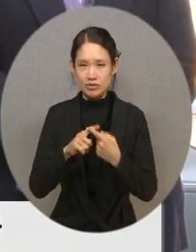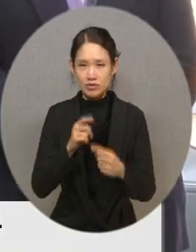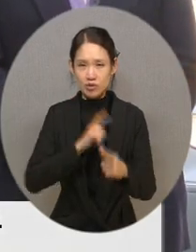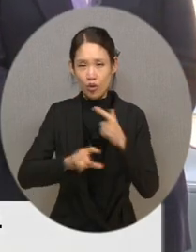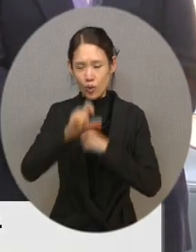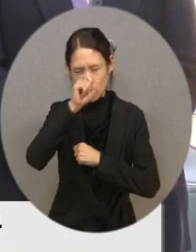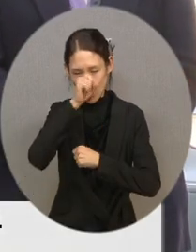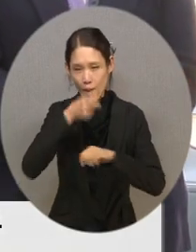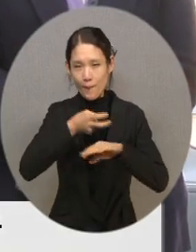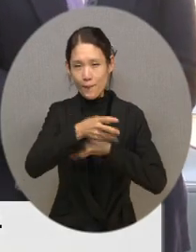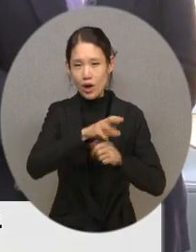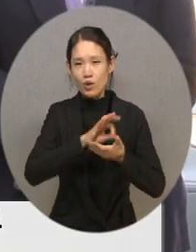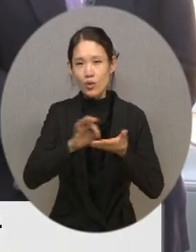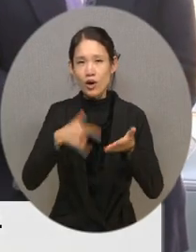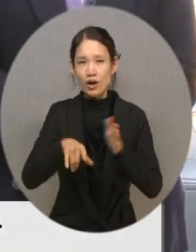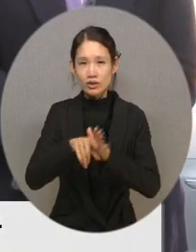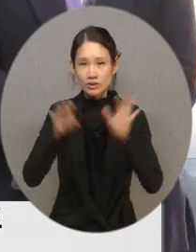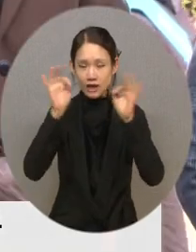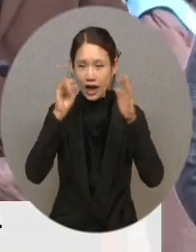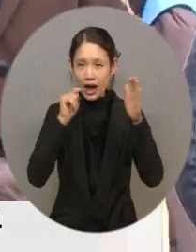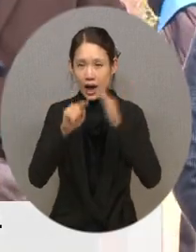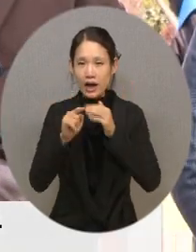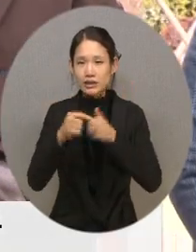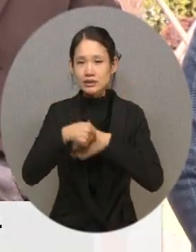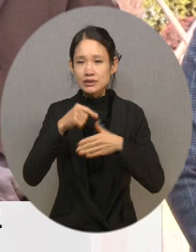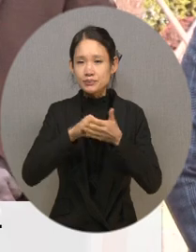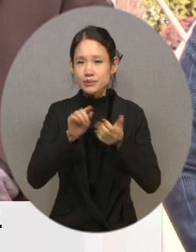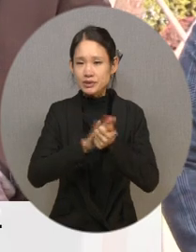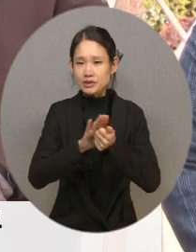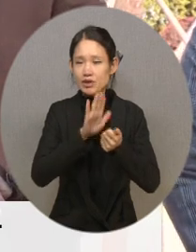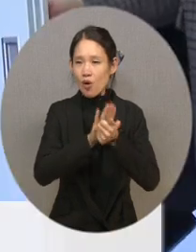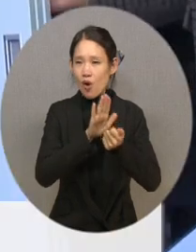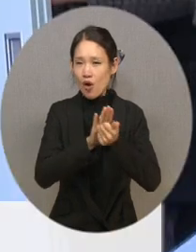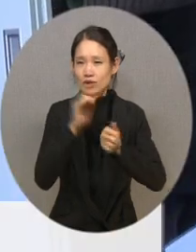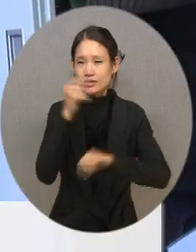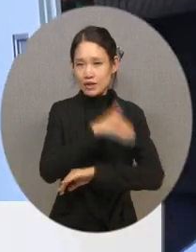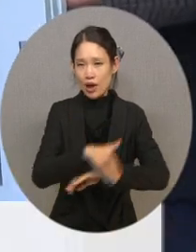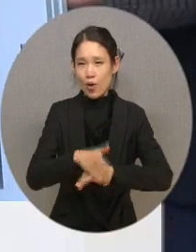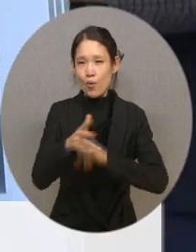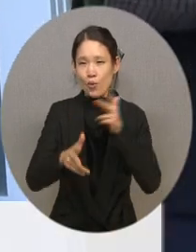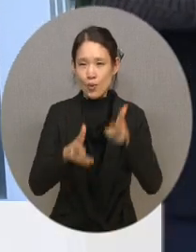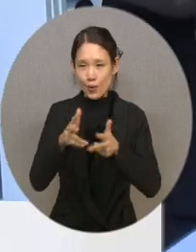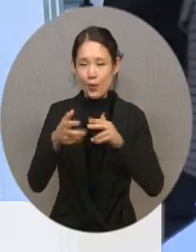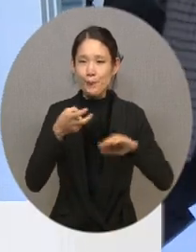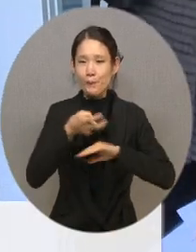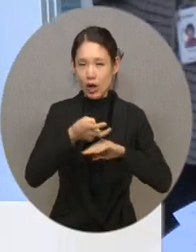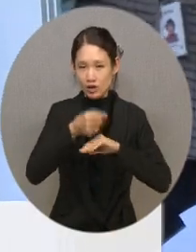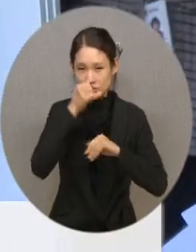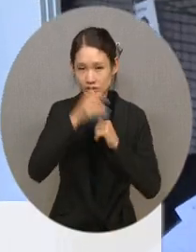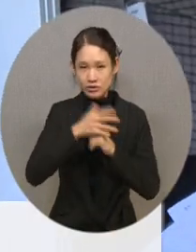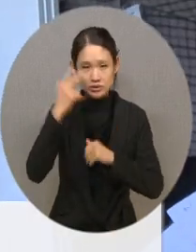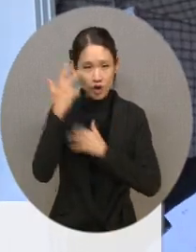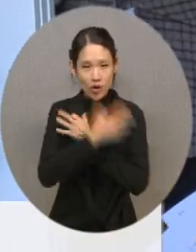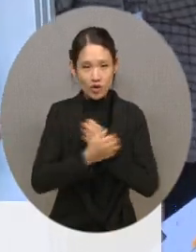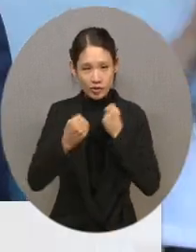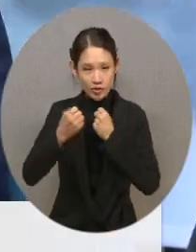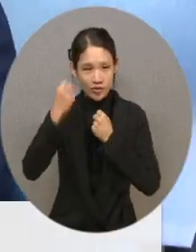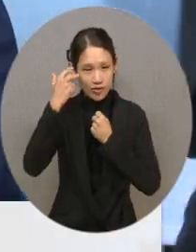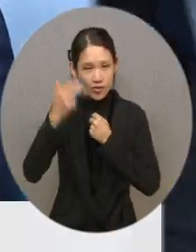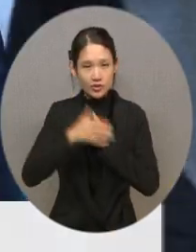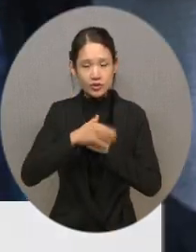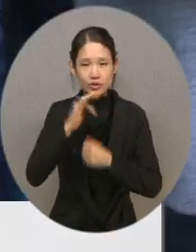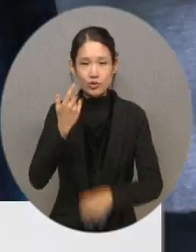활용해 직접 찾아가 심리 지원을 제공하는 사업입니다. 정신건강검진과 뇌파와 맥파 측정을